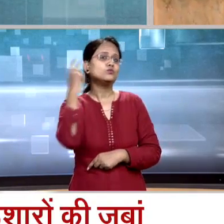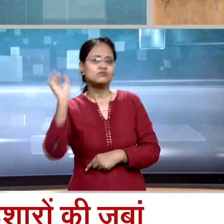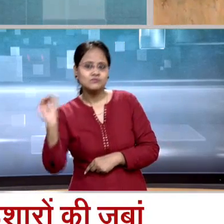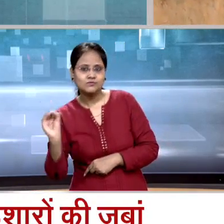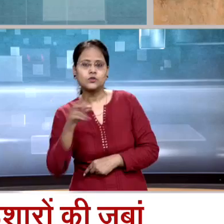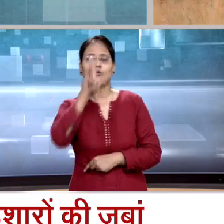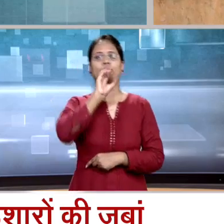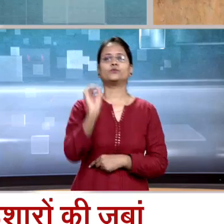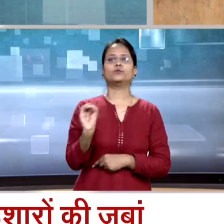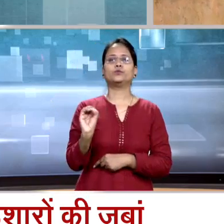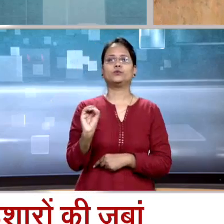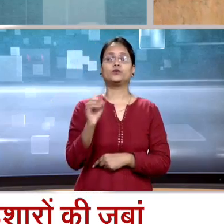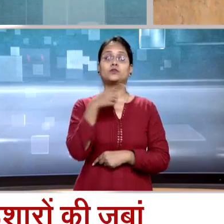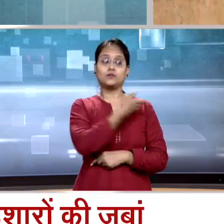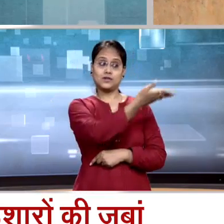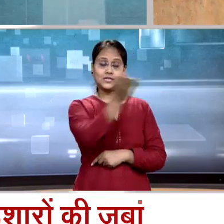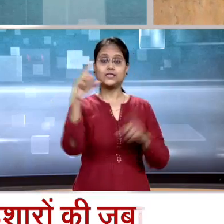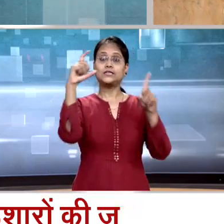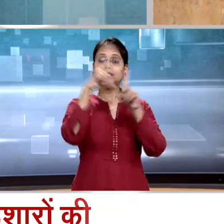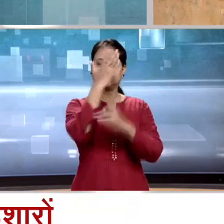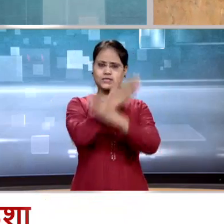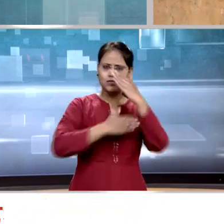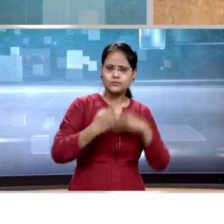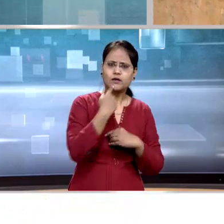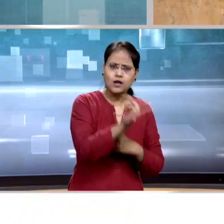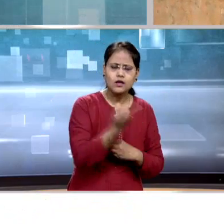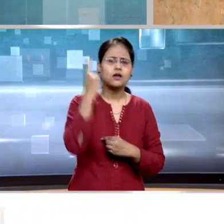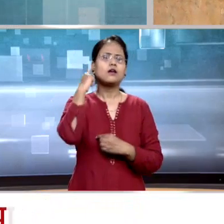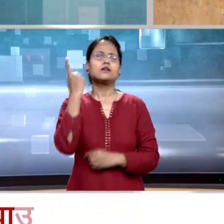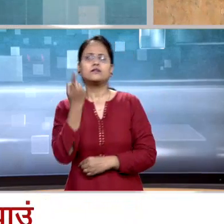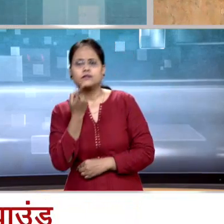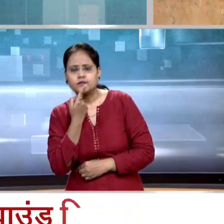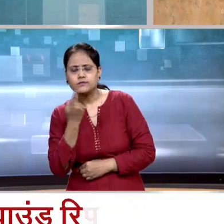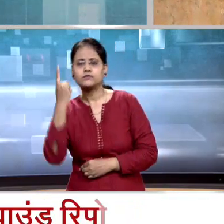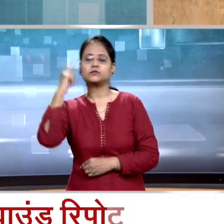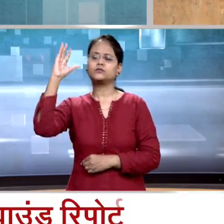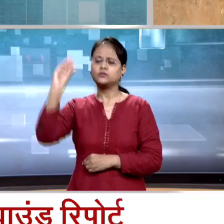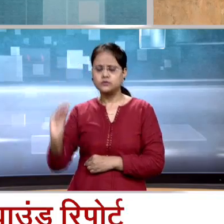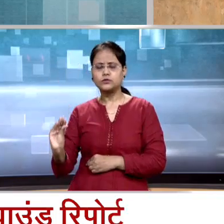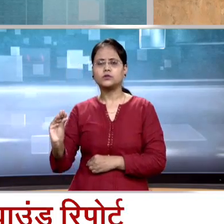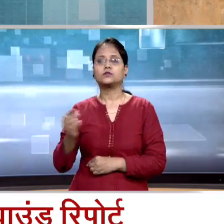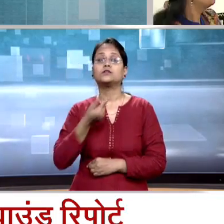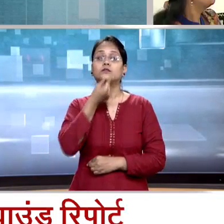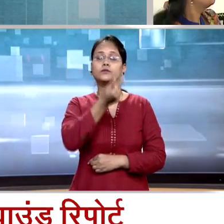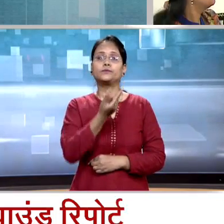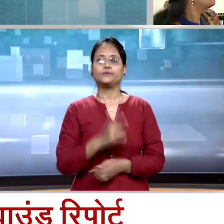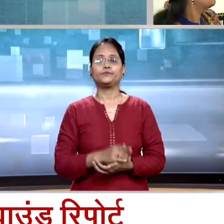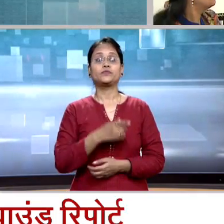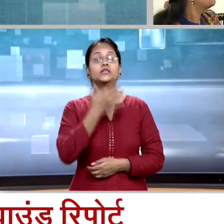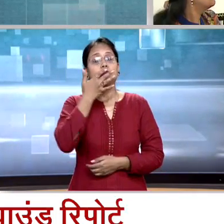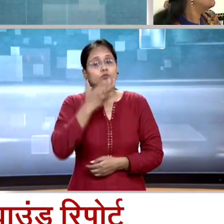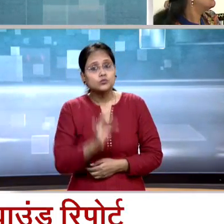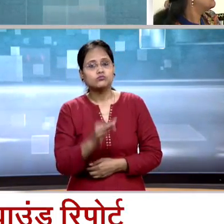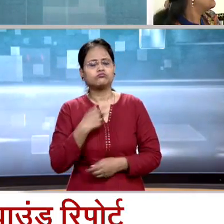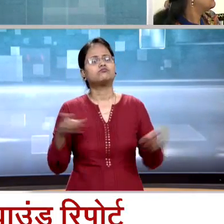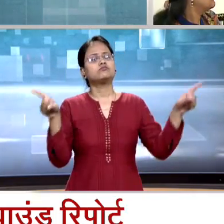ना बोल सकते हैं। इन्हें दिव्यांग कहें या बधिर और श्रवण शक्ति में ह्रास इंसान कहें, असल में